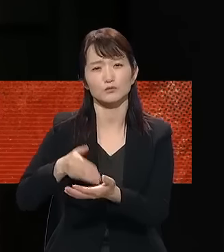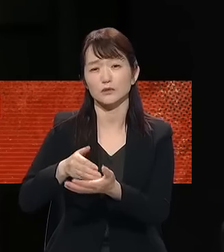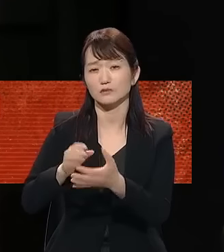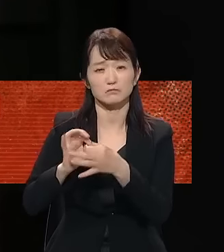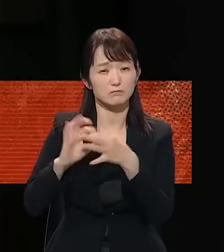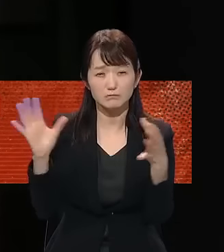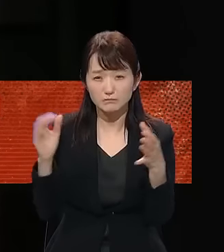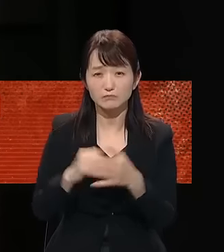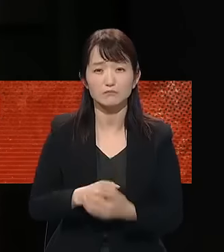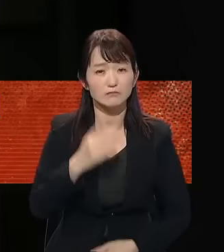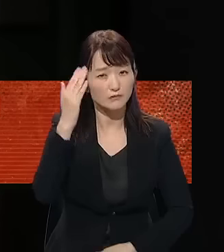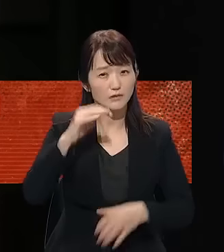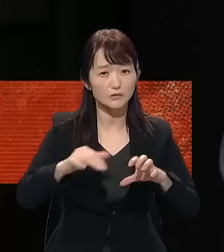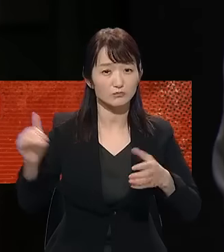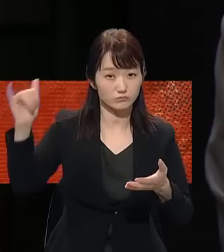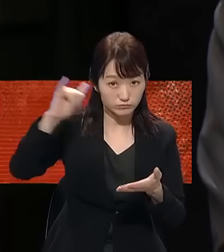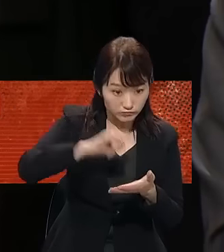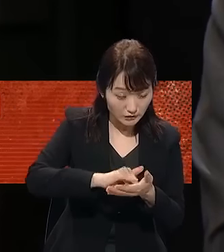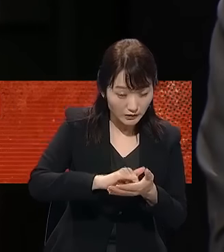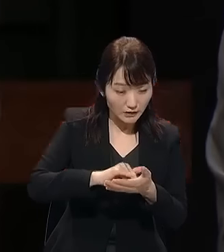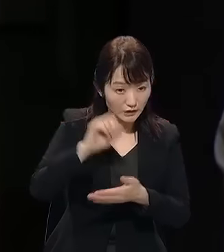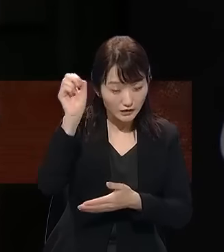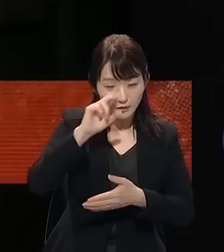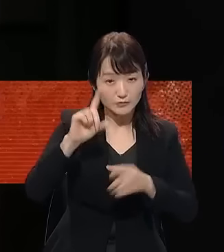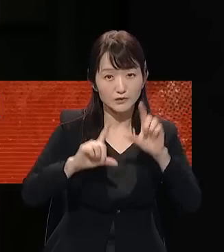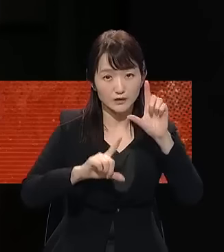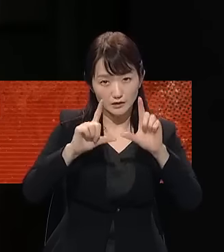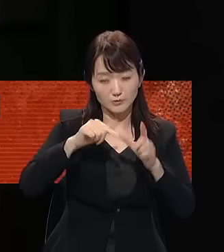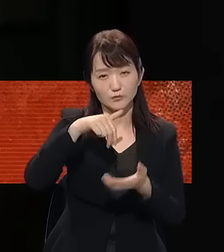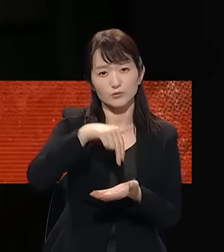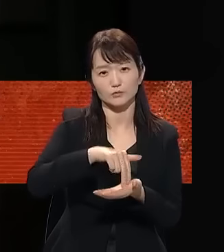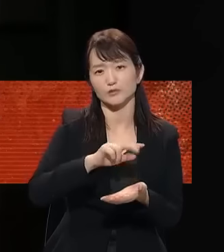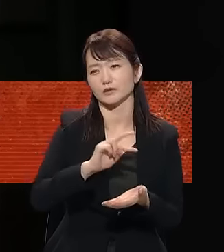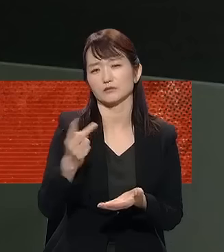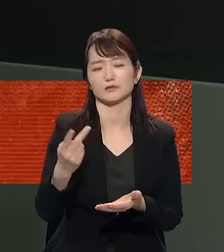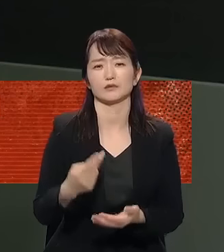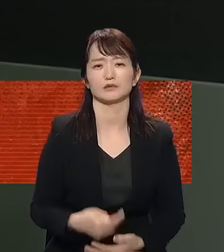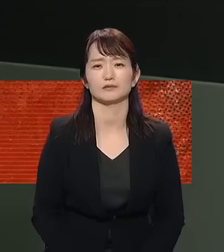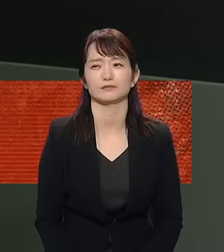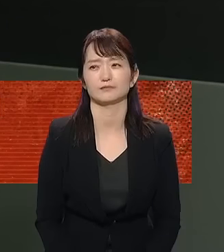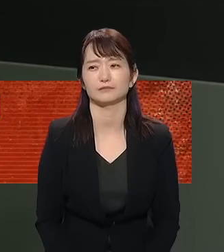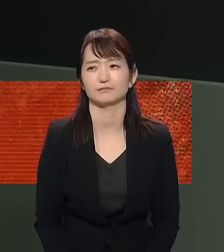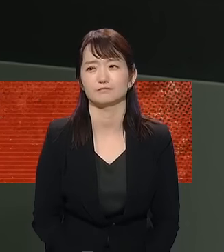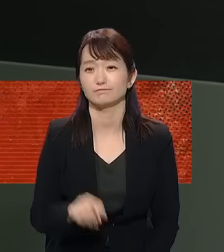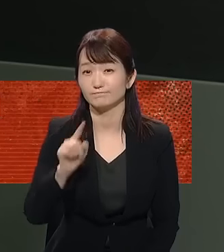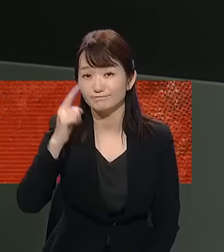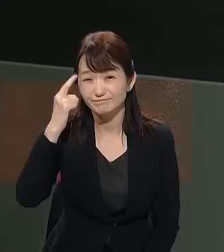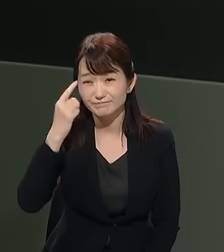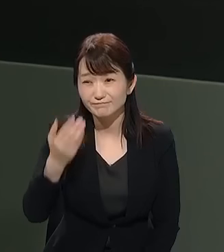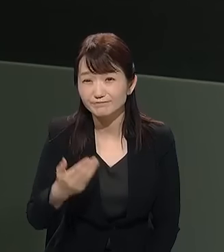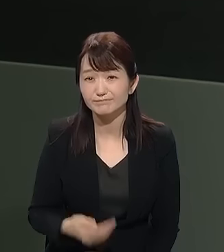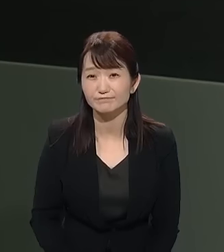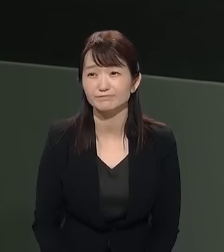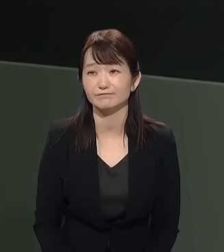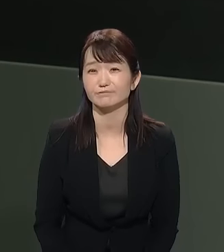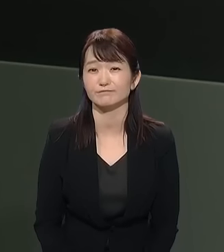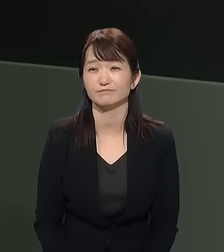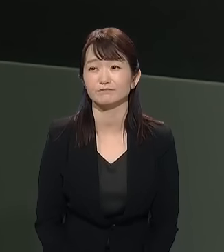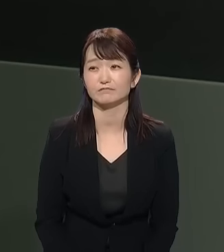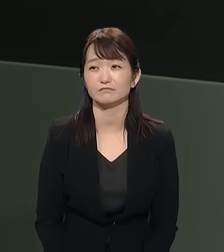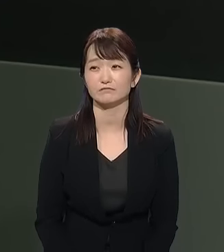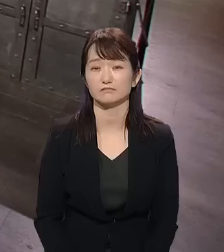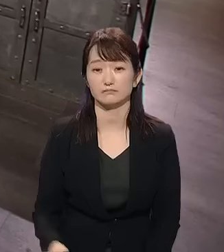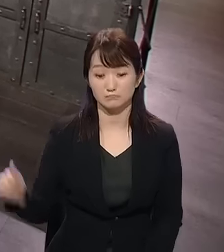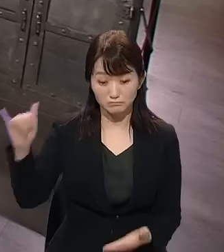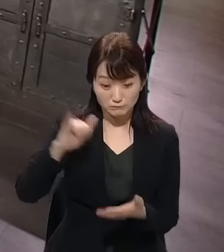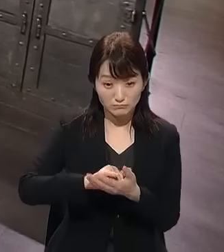말했지만 한국에 입국한 뒤에 돌연 태도를 바꾼 겁니다 자 양대 사님 어떻게 보십니까 저는 별로 도련 태도를 바꾼